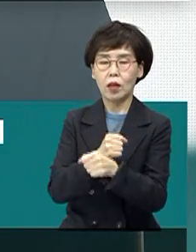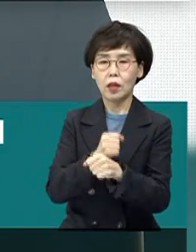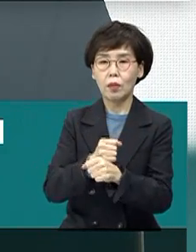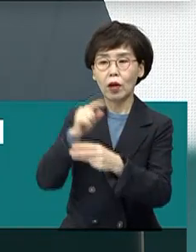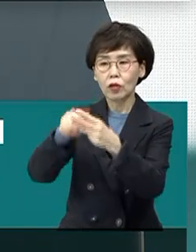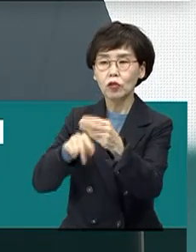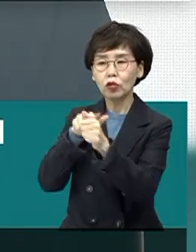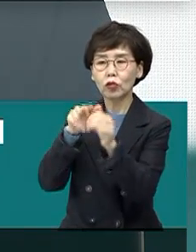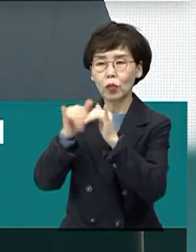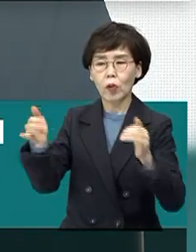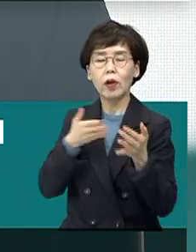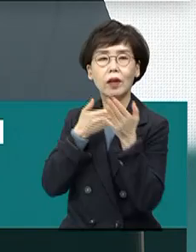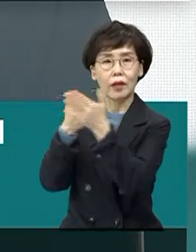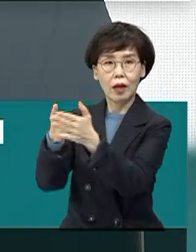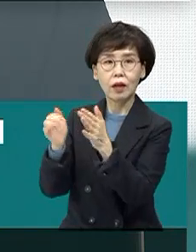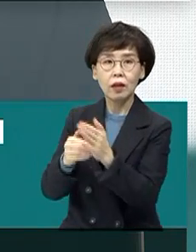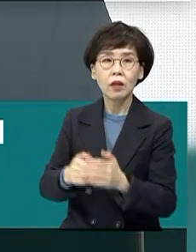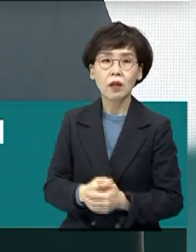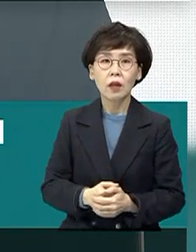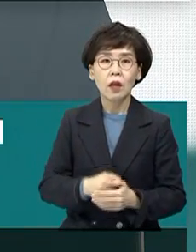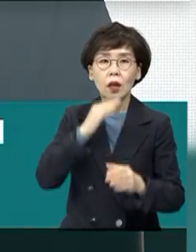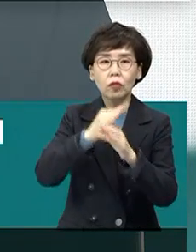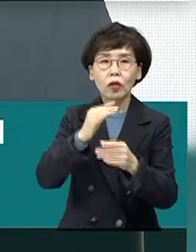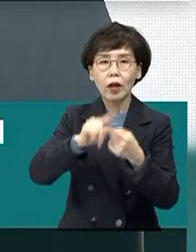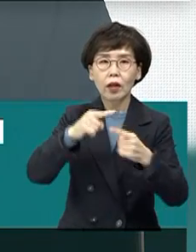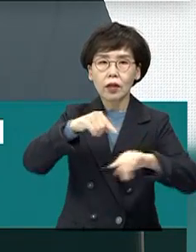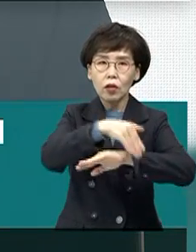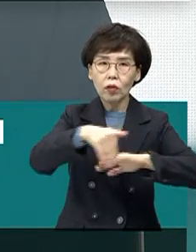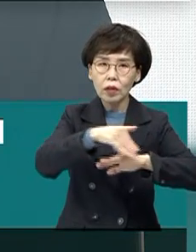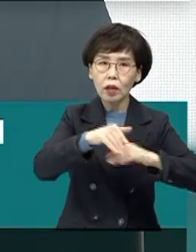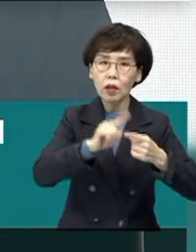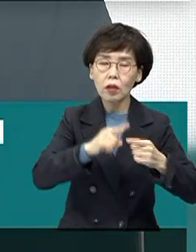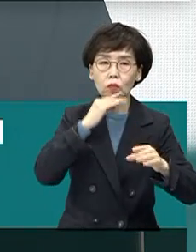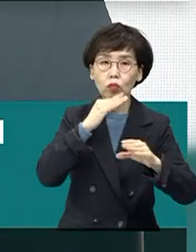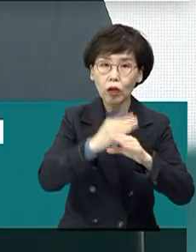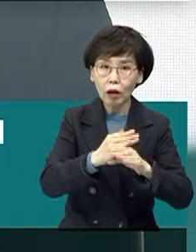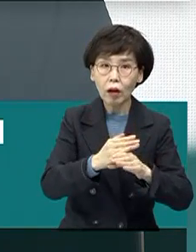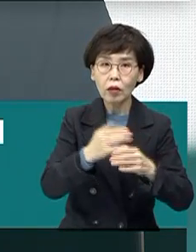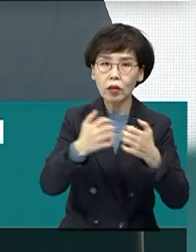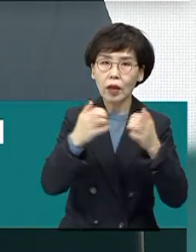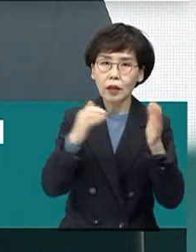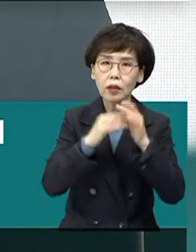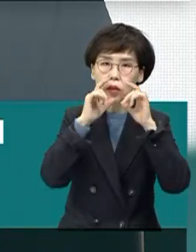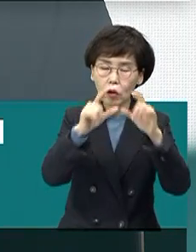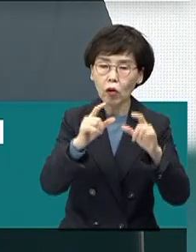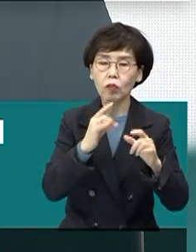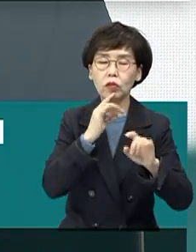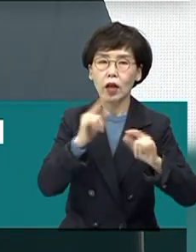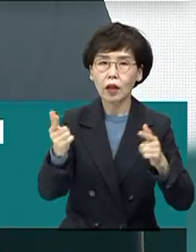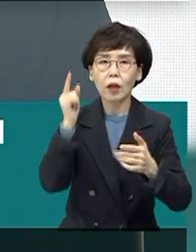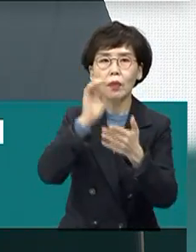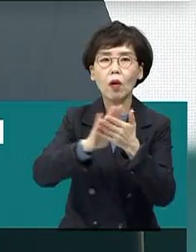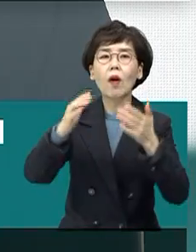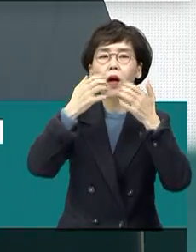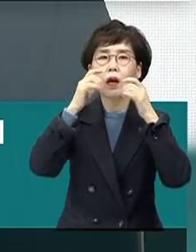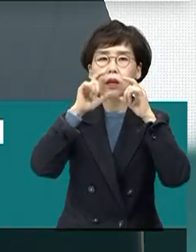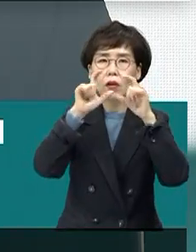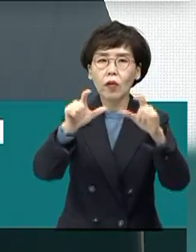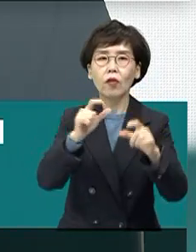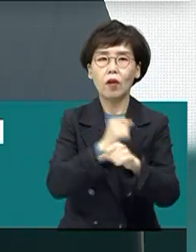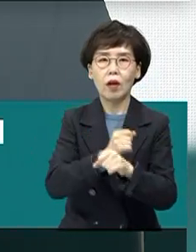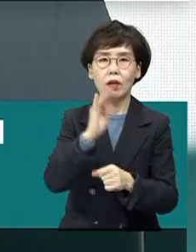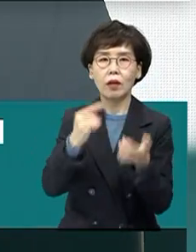대선 후보에게 공식 제안했습니다. 대북 정책과 관련해서 북한과의 종전 선언을 넘어서 평화 선언으로 가야 한다고